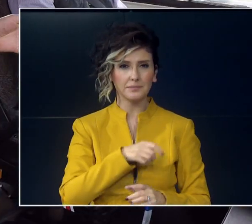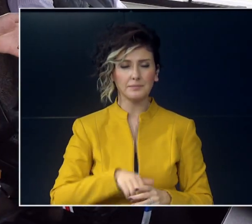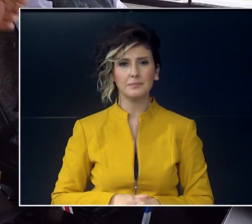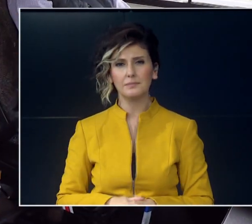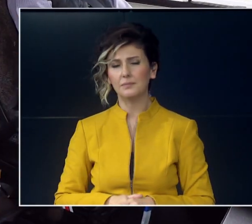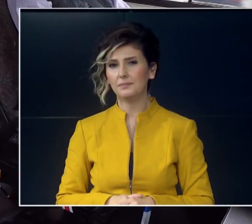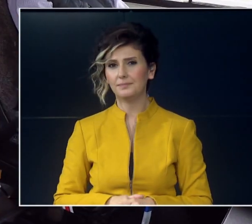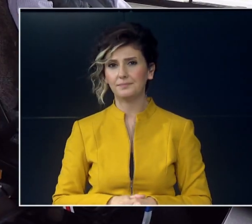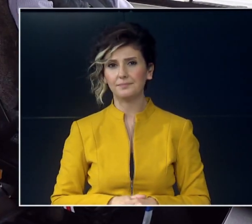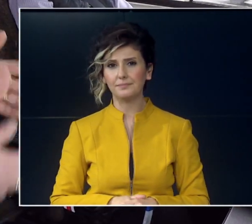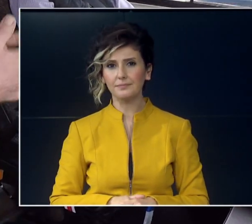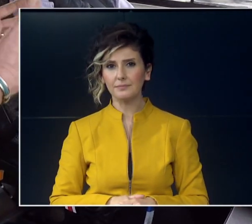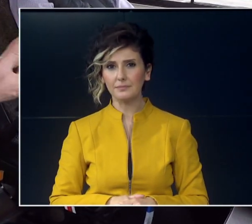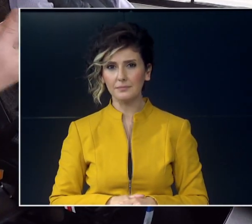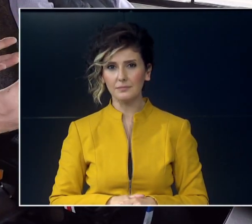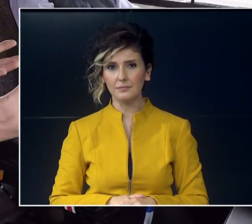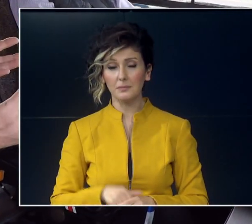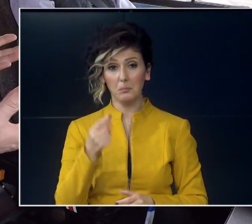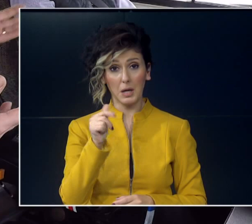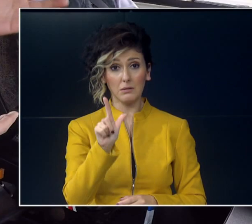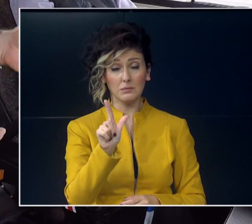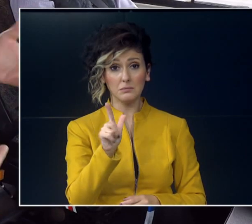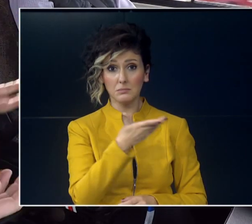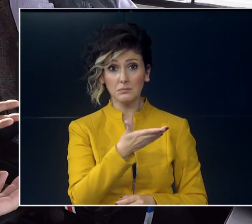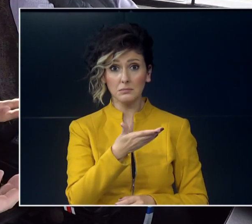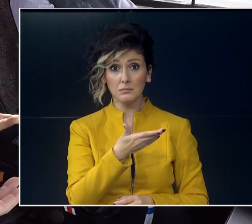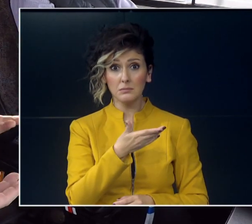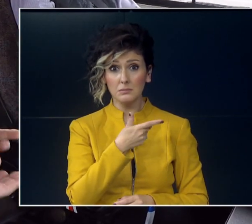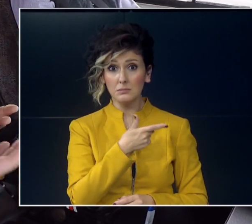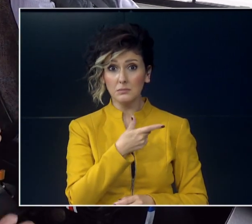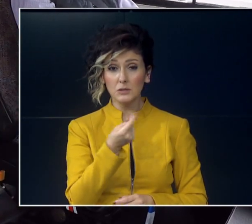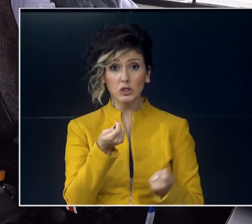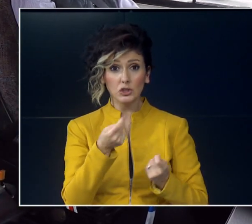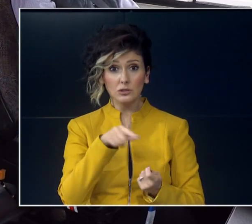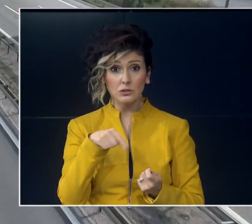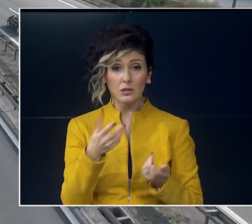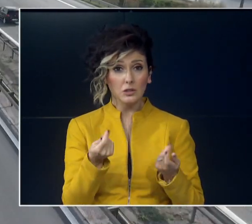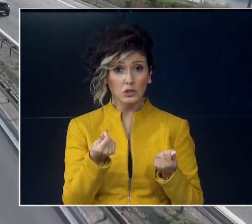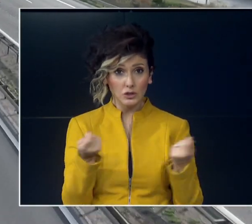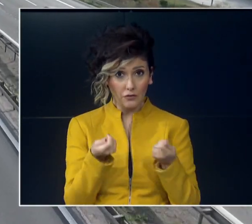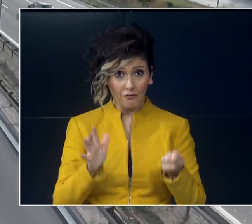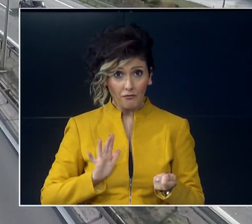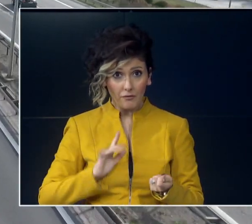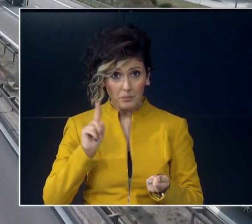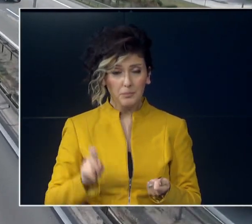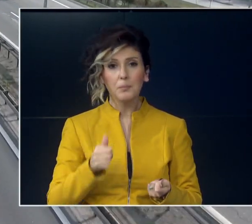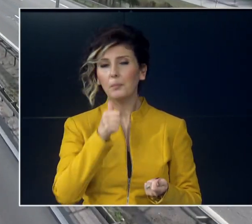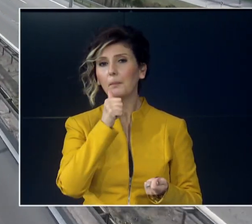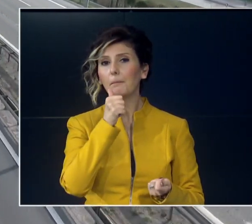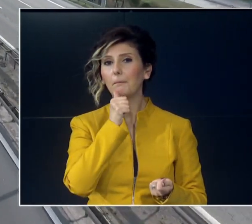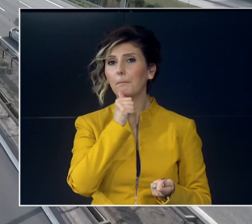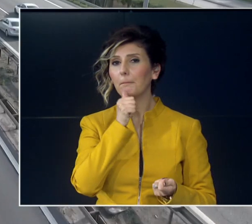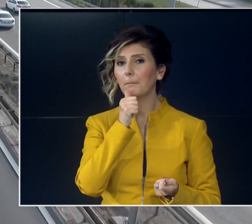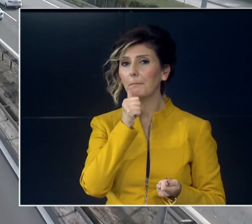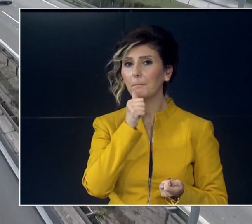Ya o... Çünkü para lazım. Siz o zaman o dönemde iş olarak ne yaptınız? Babam